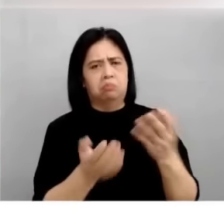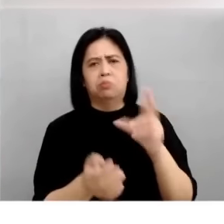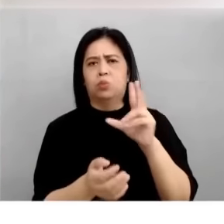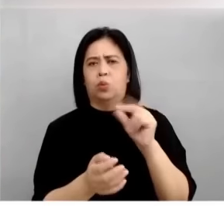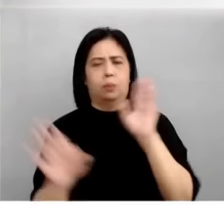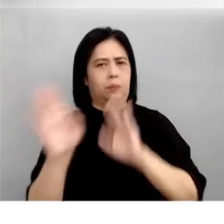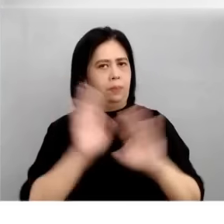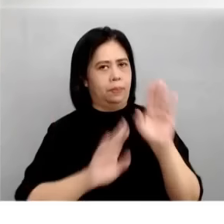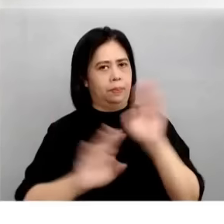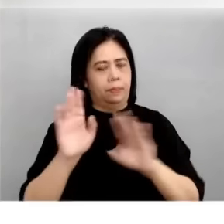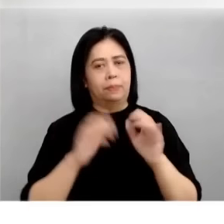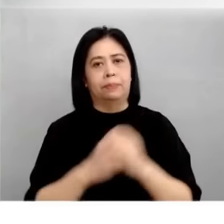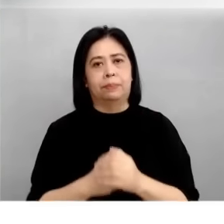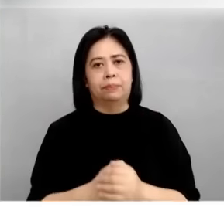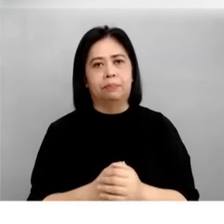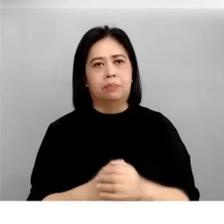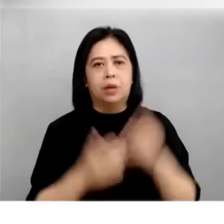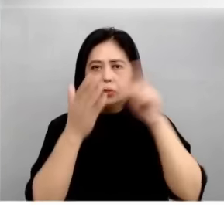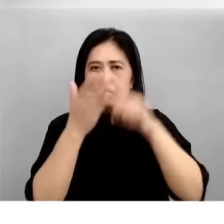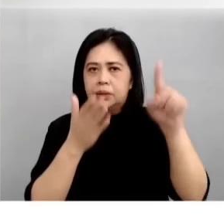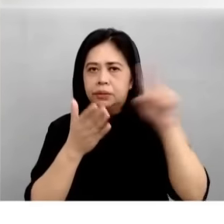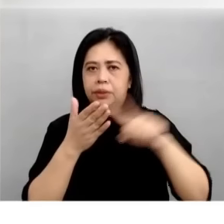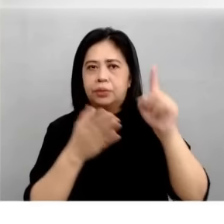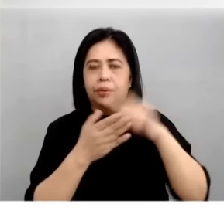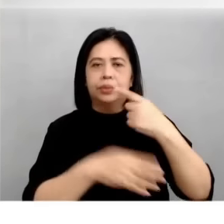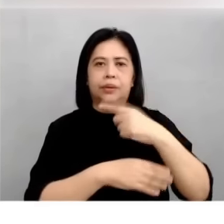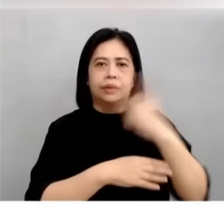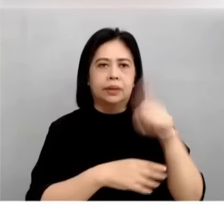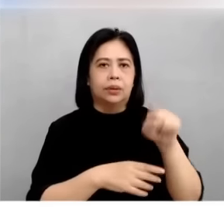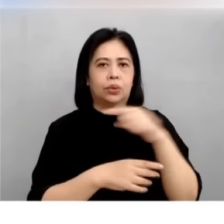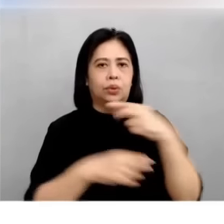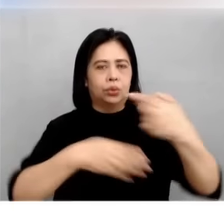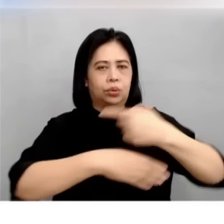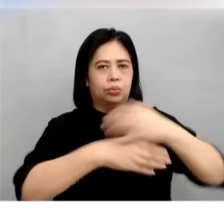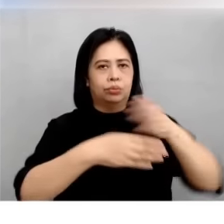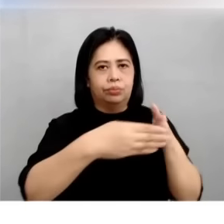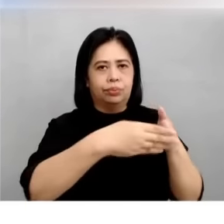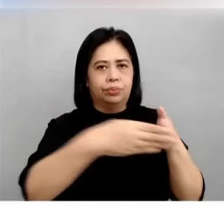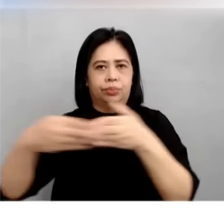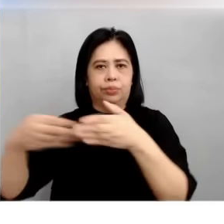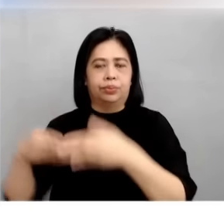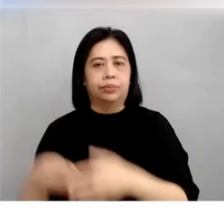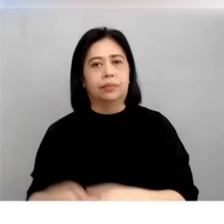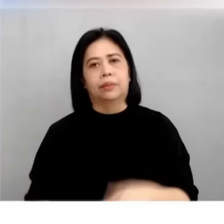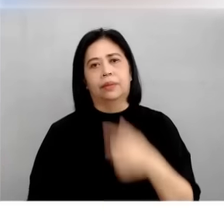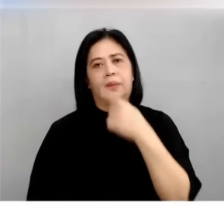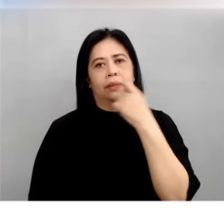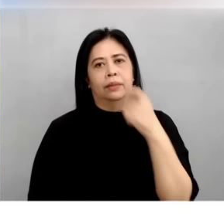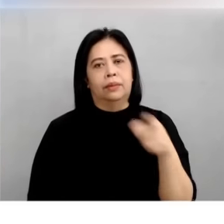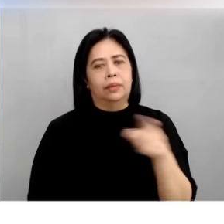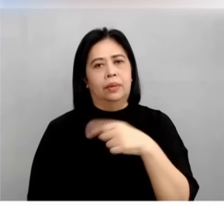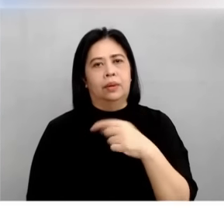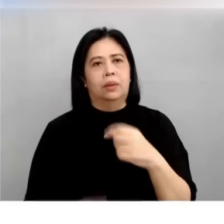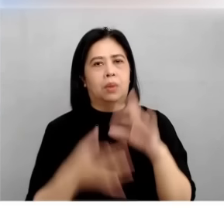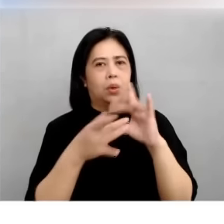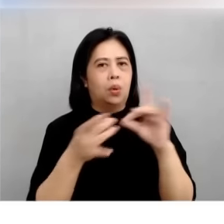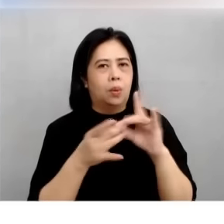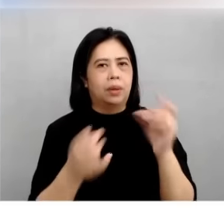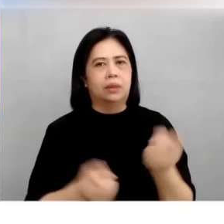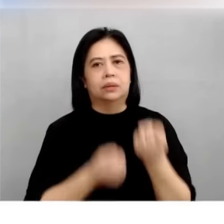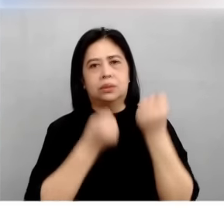magiging problema. Random checking lang din umano ang gagawin sa mga border. Dahil nga po dun sa mga comments,